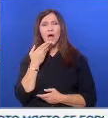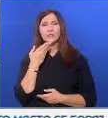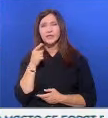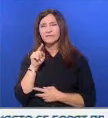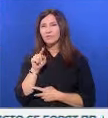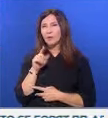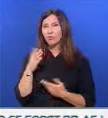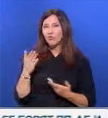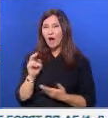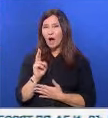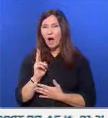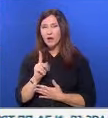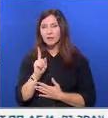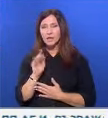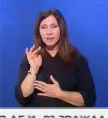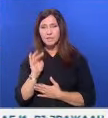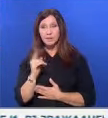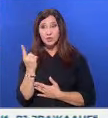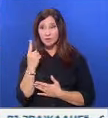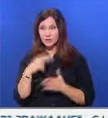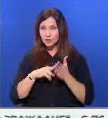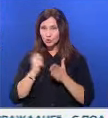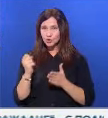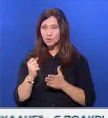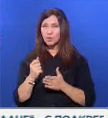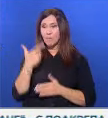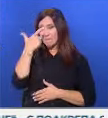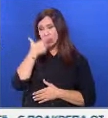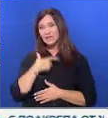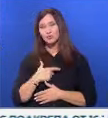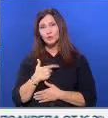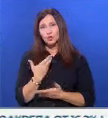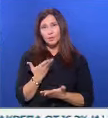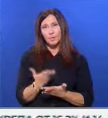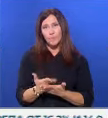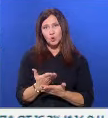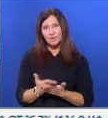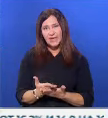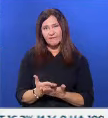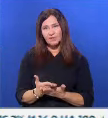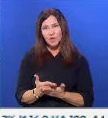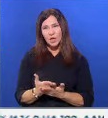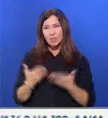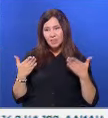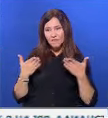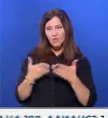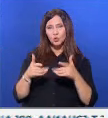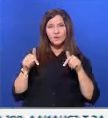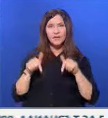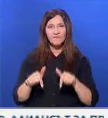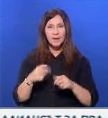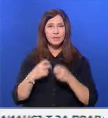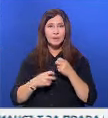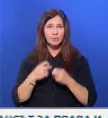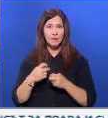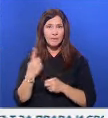за това как трябва да бъдеш един изключителен персонаж и да поставяш на фокус с съвременните